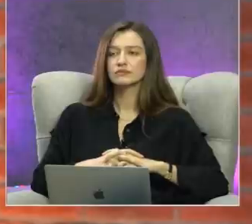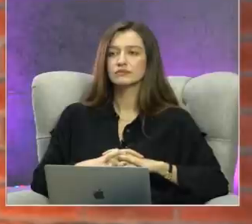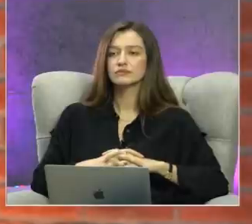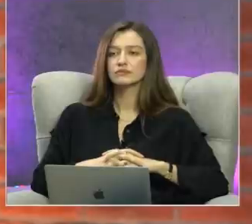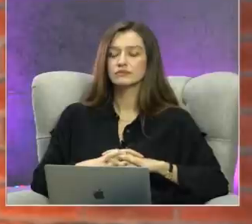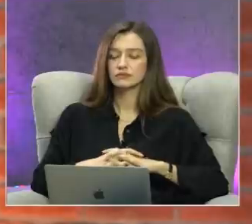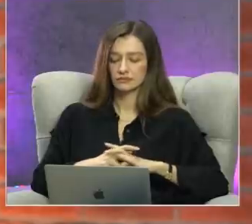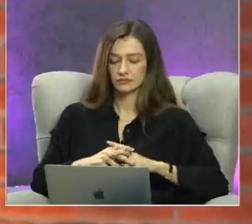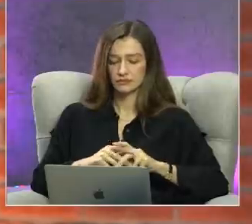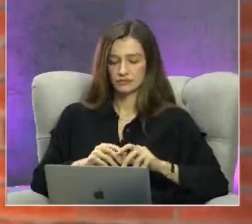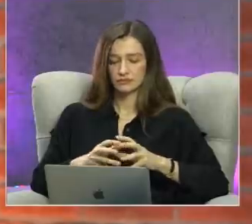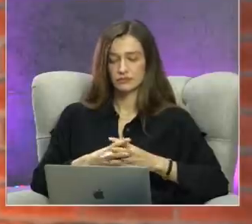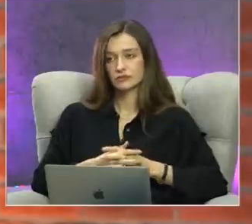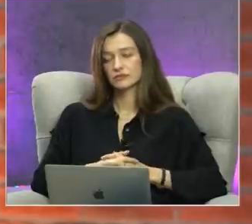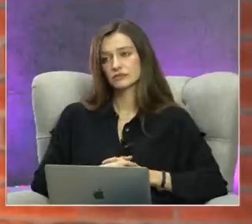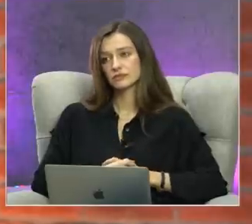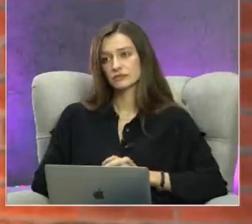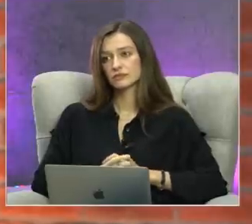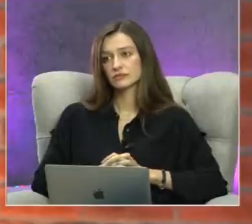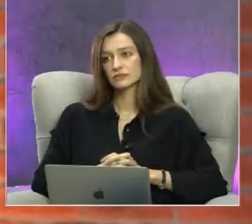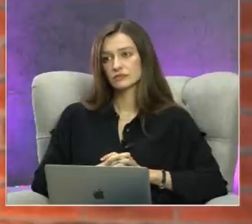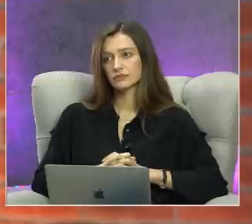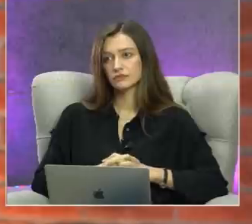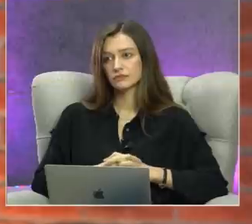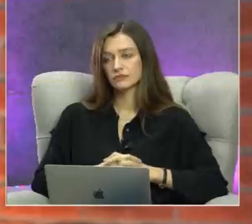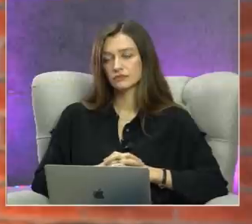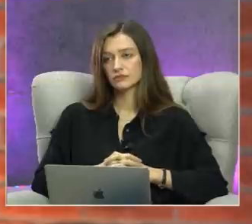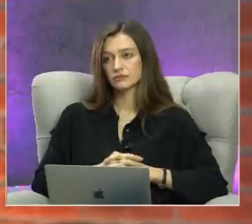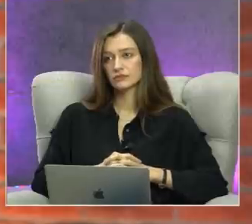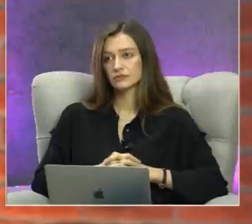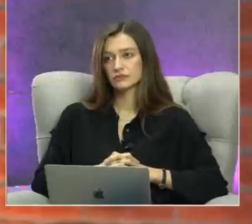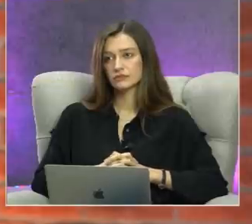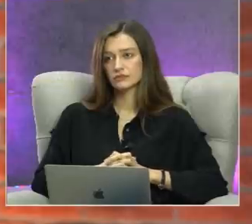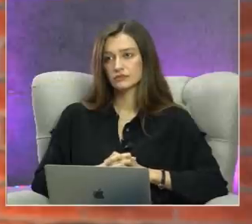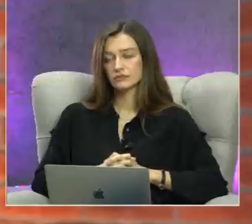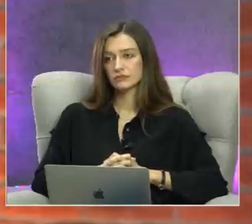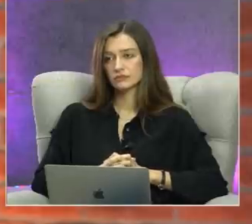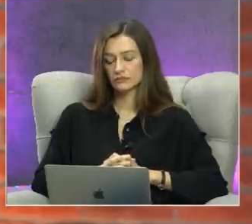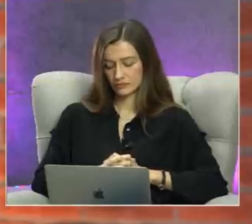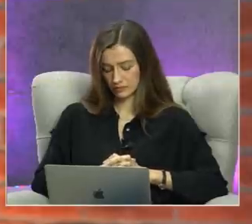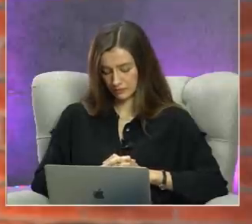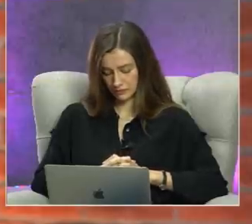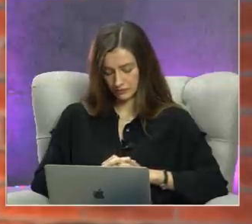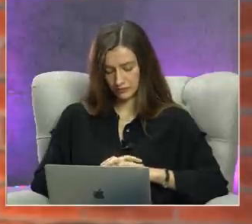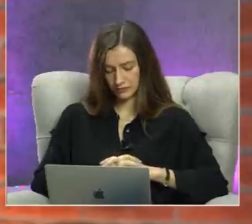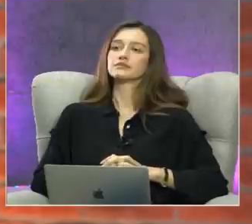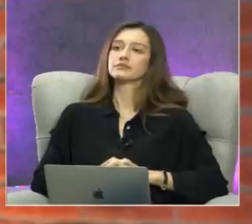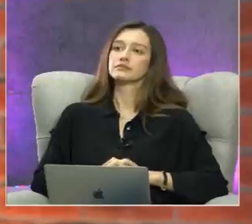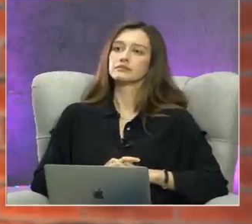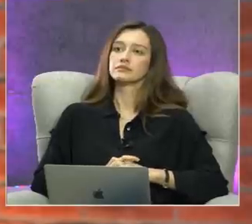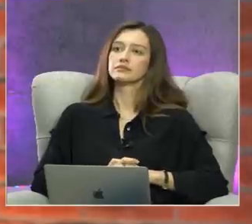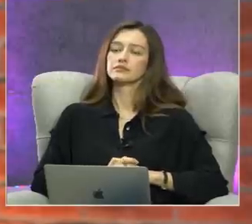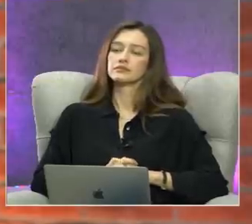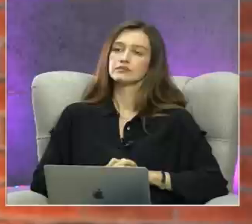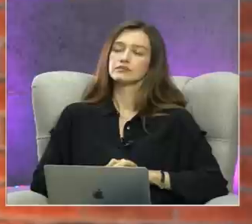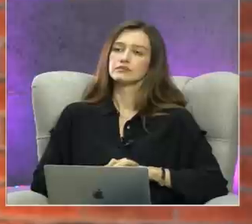olarak bile ve benim de çok saçma sorularım olmuştu. O sorulardan çok öğrendim ama soru sorarken şunu öğrendim zamanın içerisinde. Mesela birine diyelim